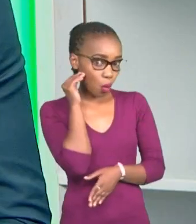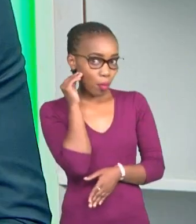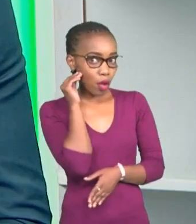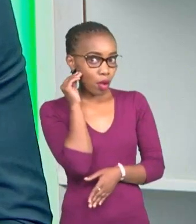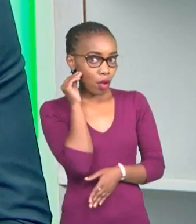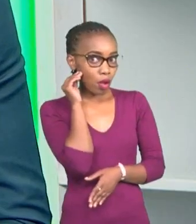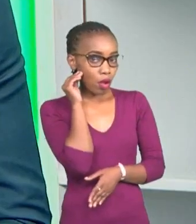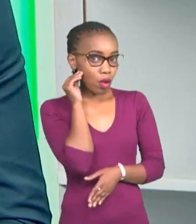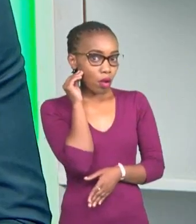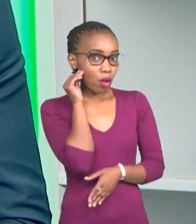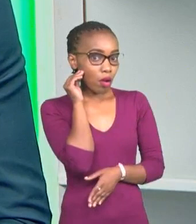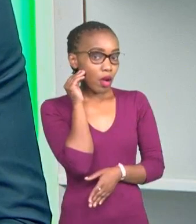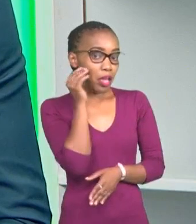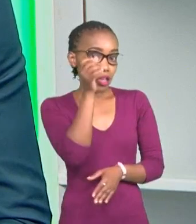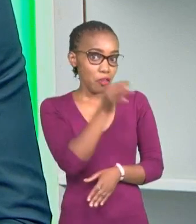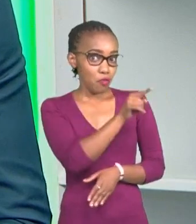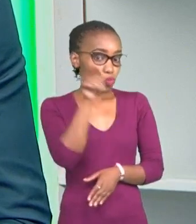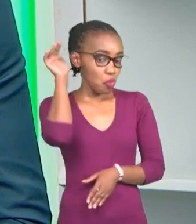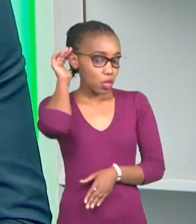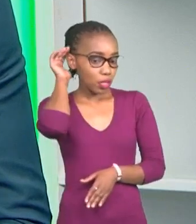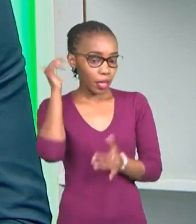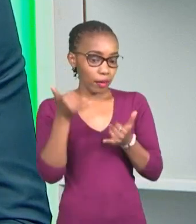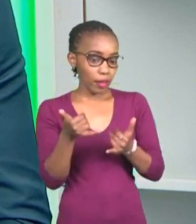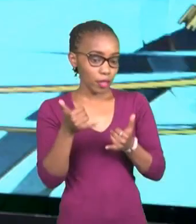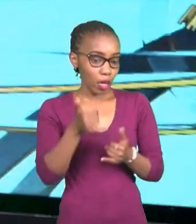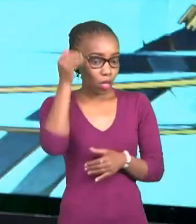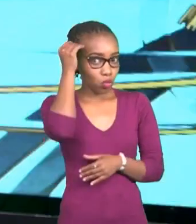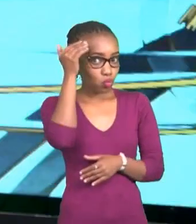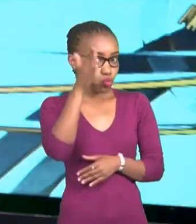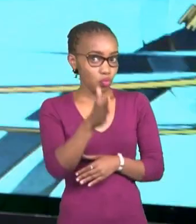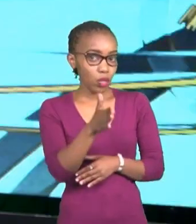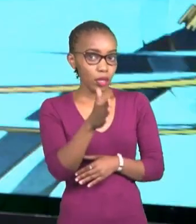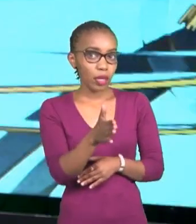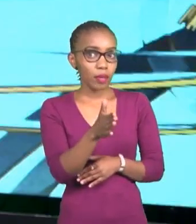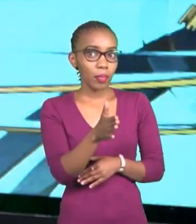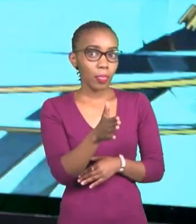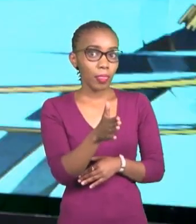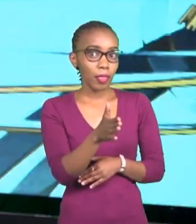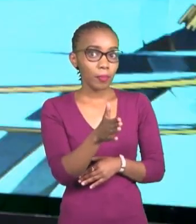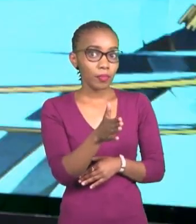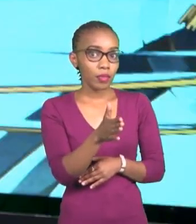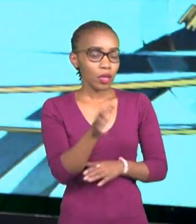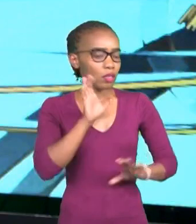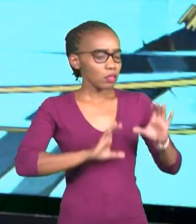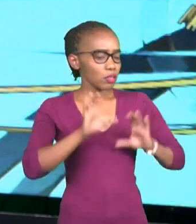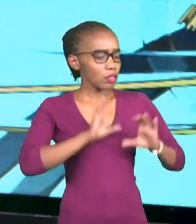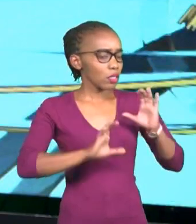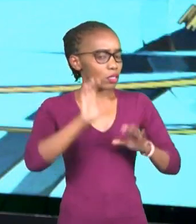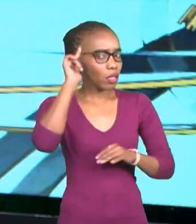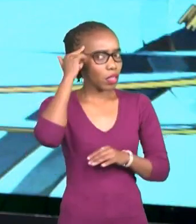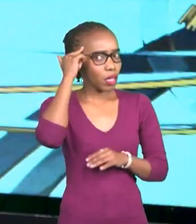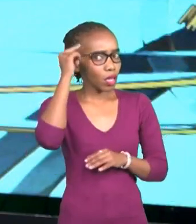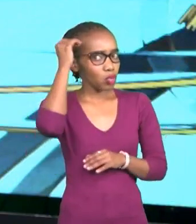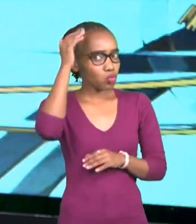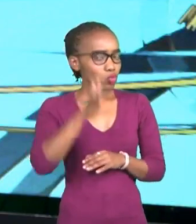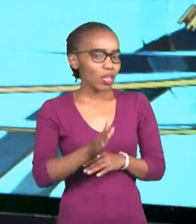ambao wanatusikiza ya kwamba wanafunzi wasiangalie ya kwamba, raia wasiangalie ya kwamba wanafunzi wanahitaji